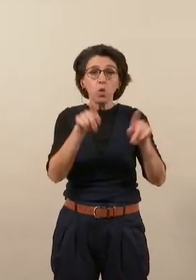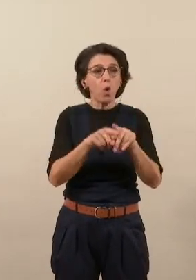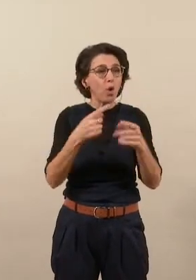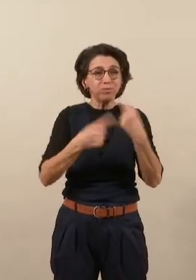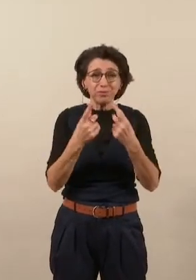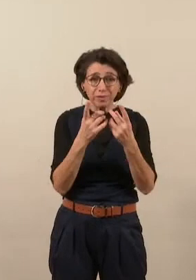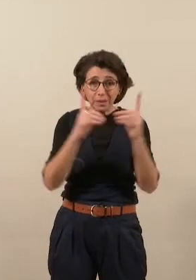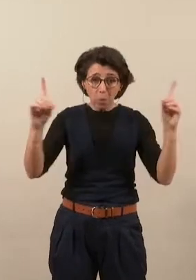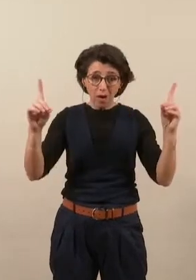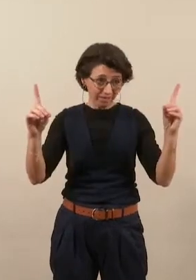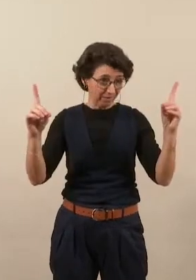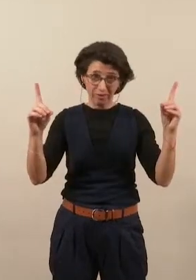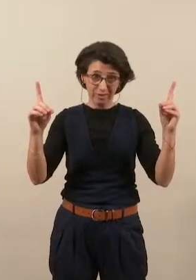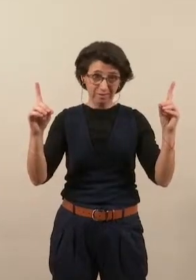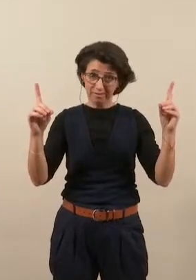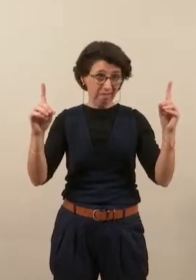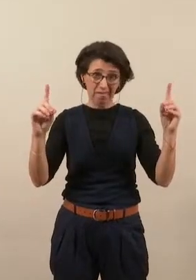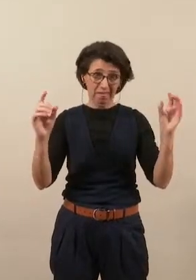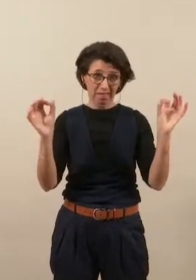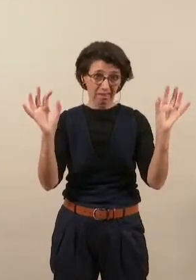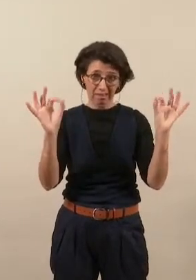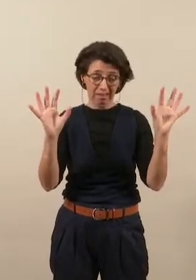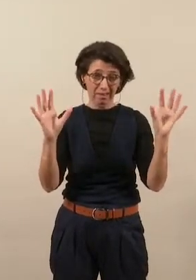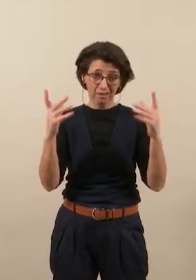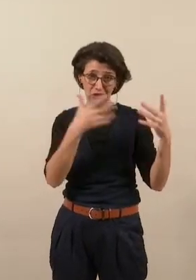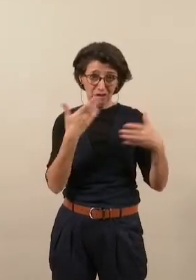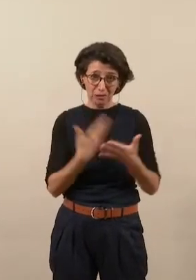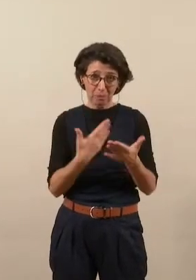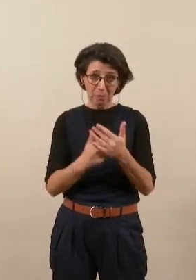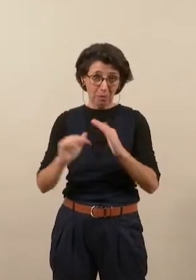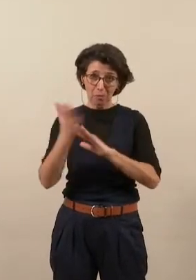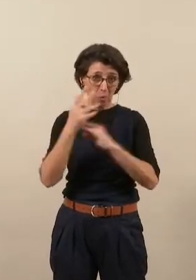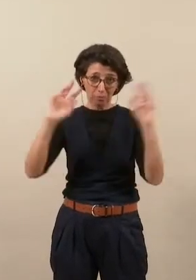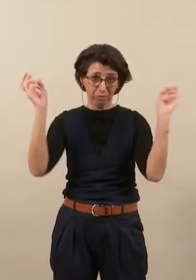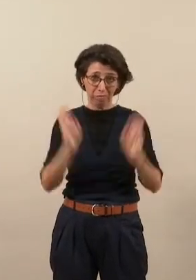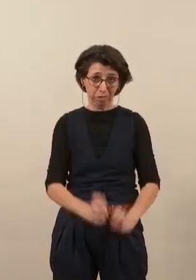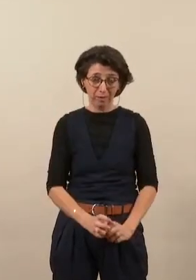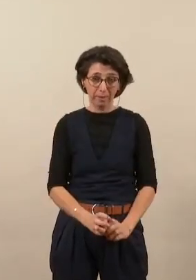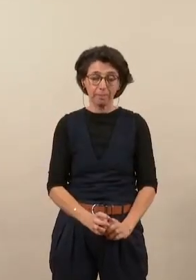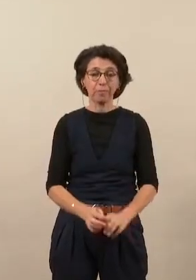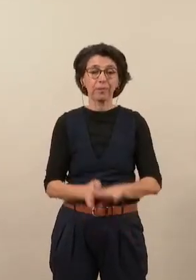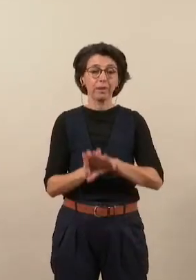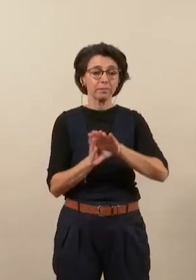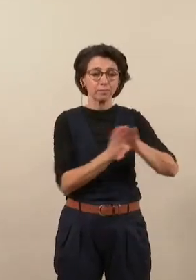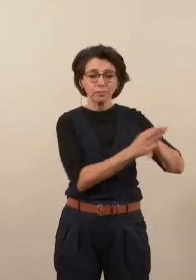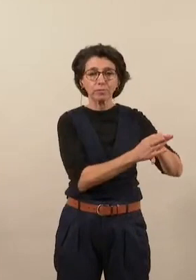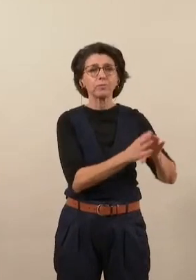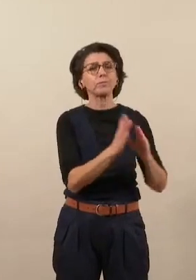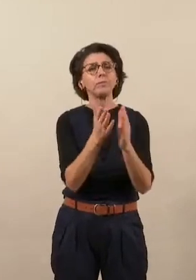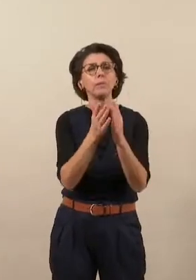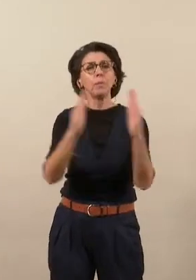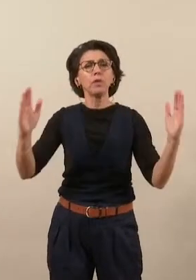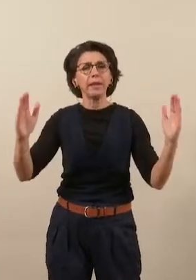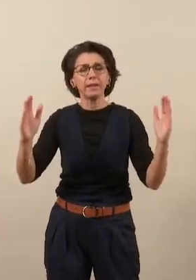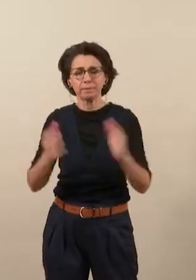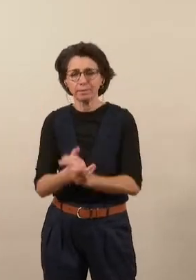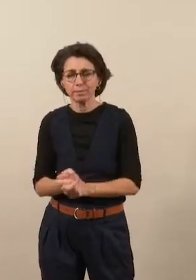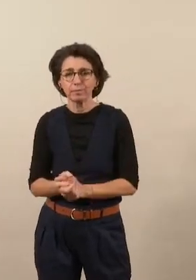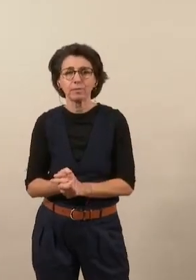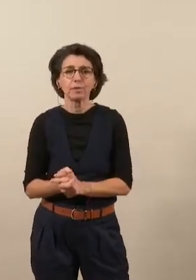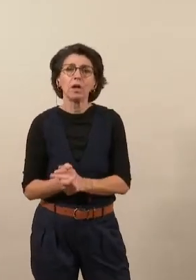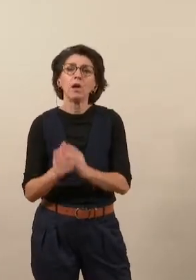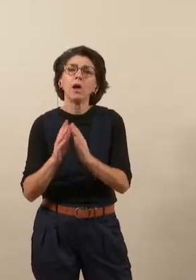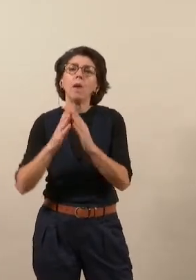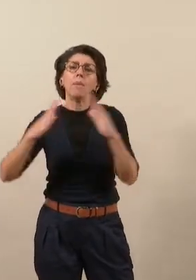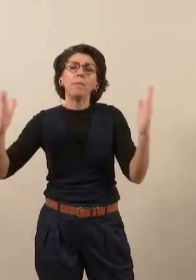démontrent, une vaste fumisterie. Que dire des bibliothèques ? Votre plan lecture dont l'objectif est